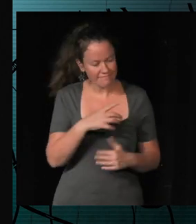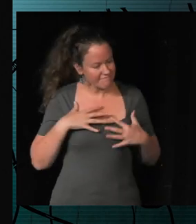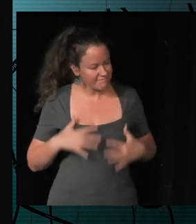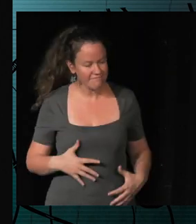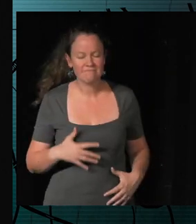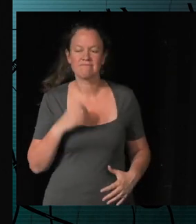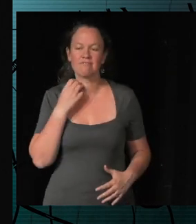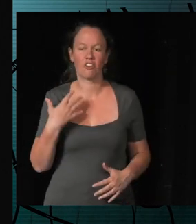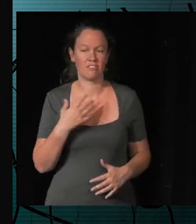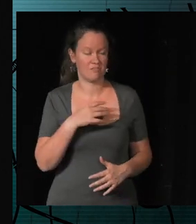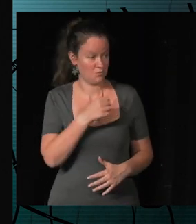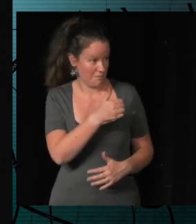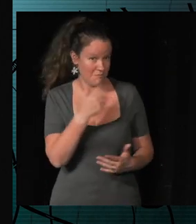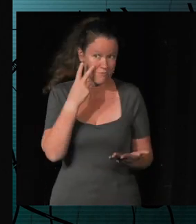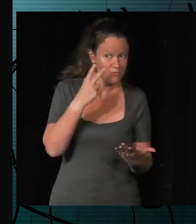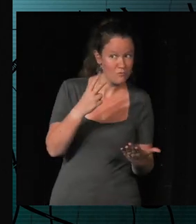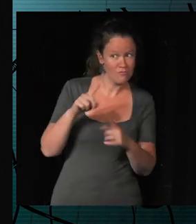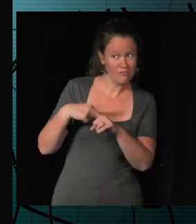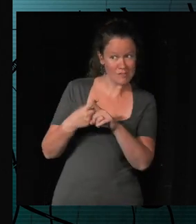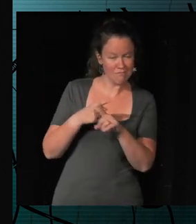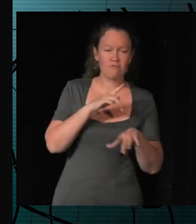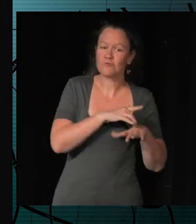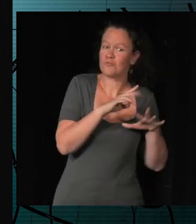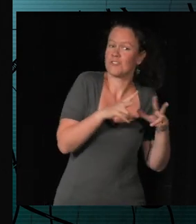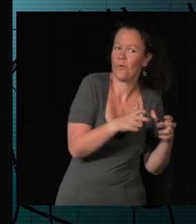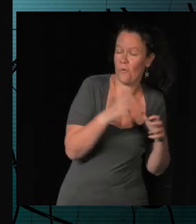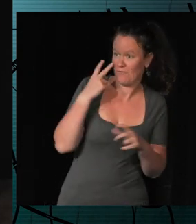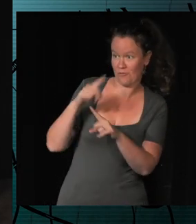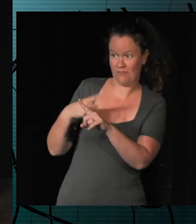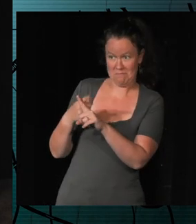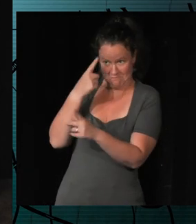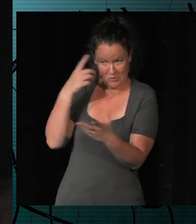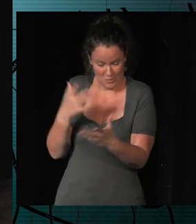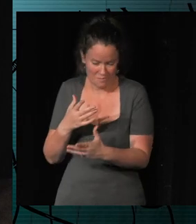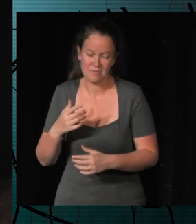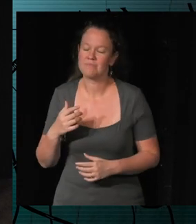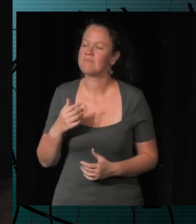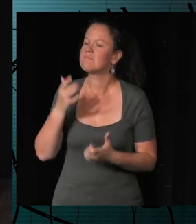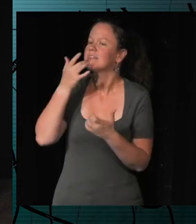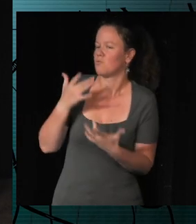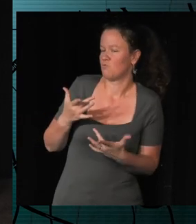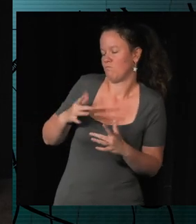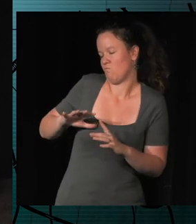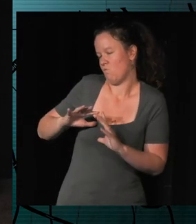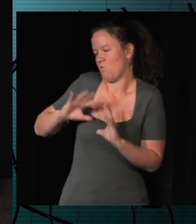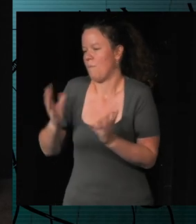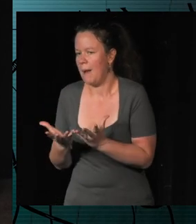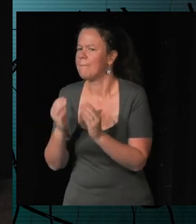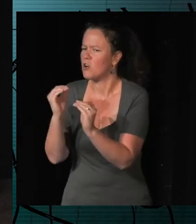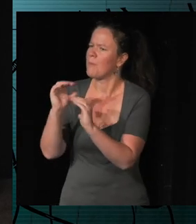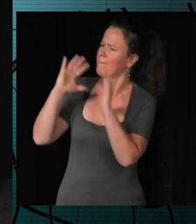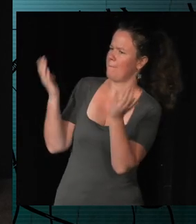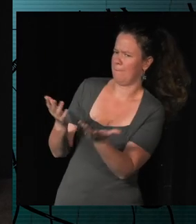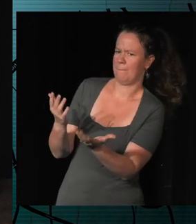as pensé du film quand tu l'as vu la première fois euh j'avais été déçu sur certains aspects mais j'avais beaucoup apprécié dans l'ensemble et c'est un projet en fait que j'avais suivi depuis le début